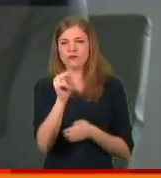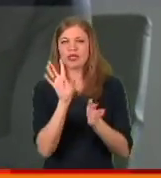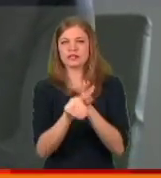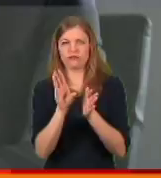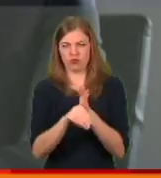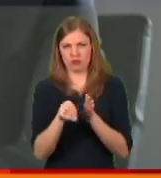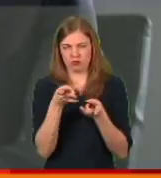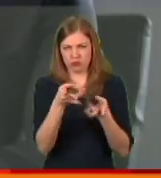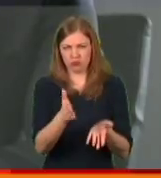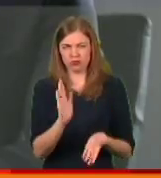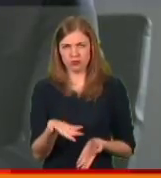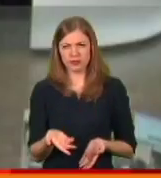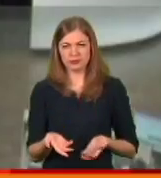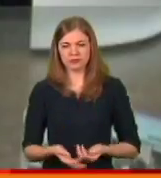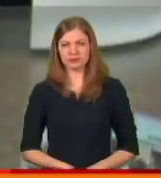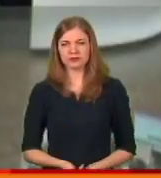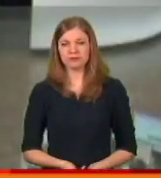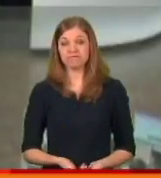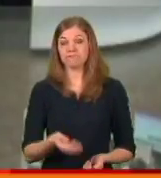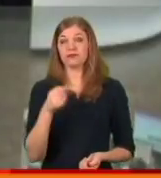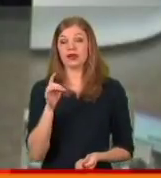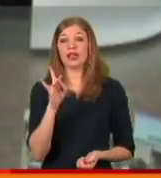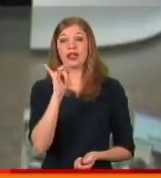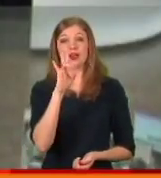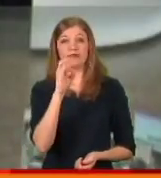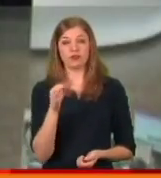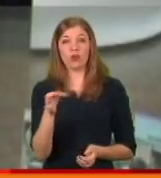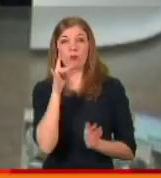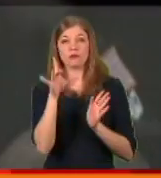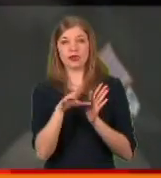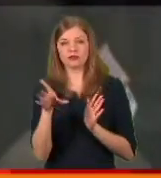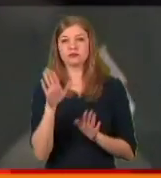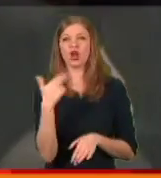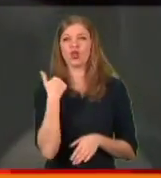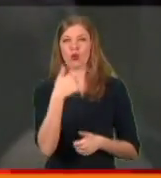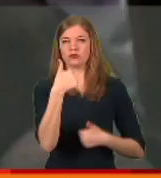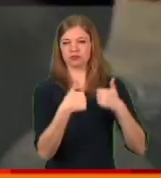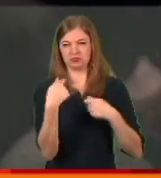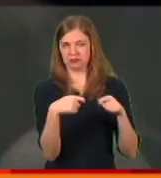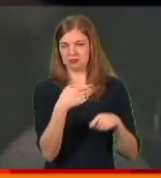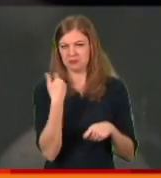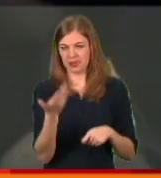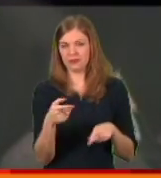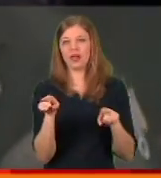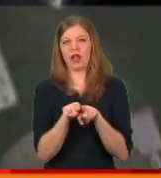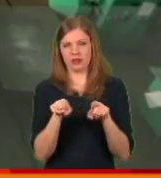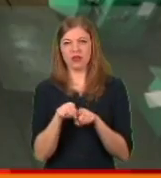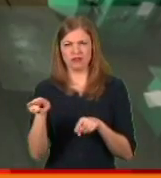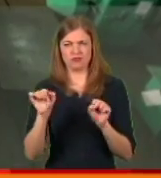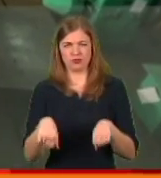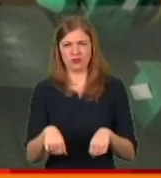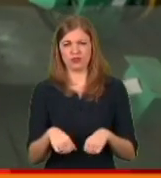інвестори засудять. Рівне обленерго на лондонській біржі акції не продає. З ним так